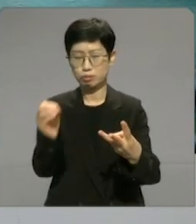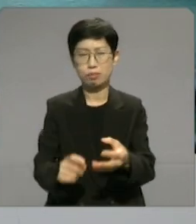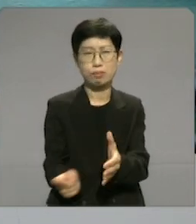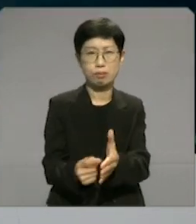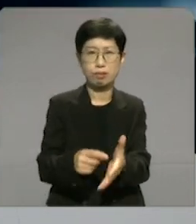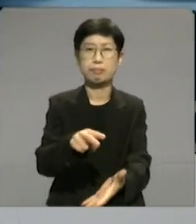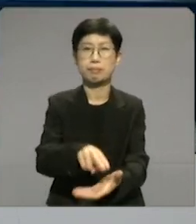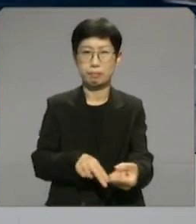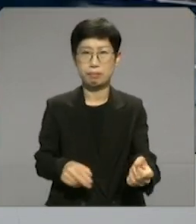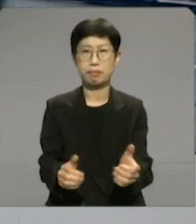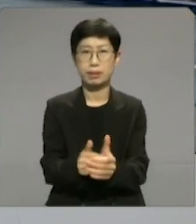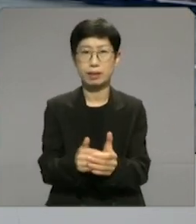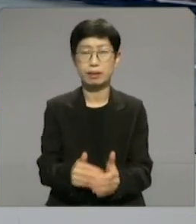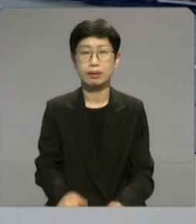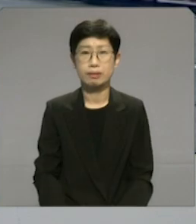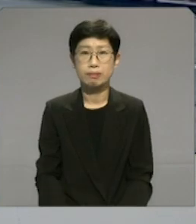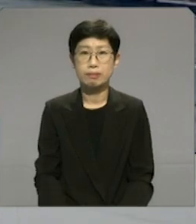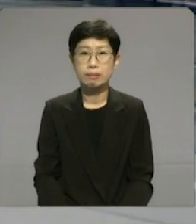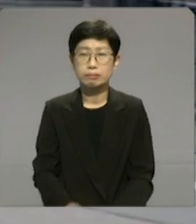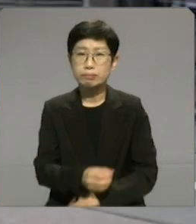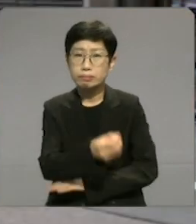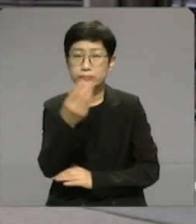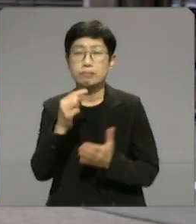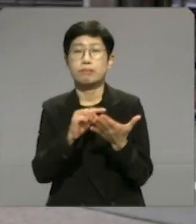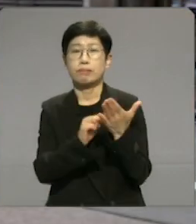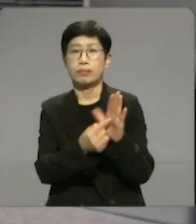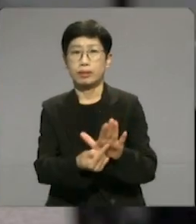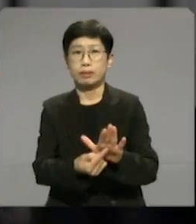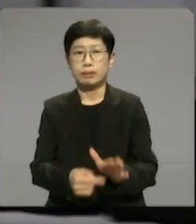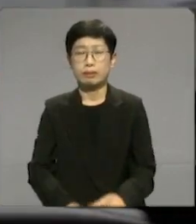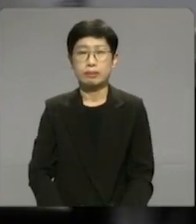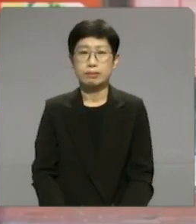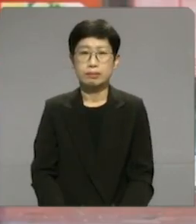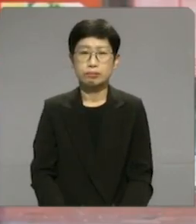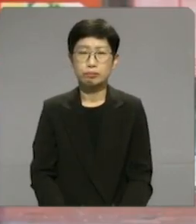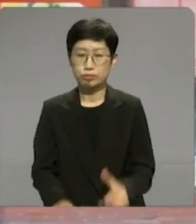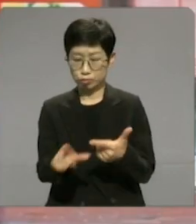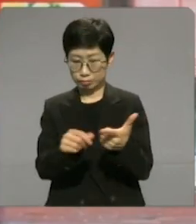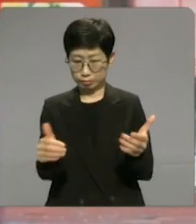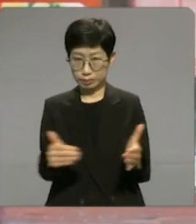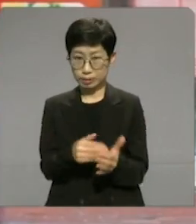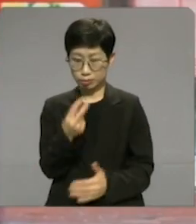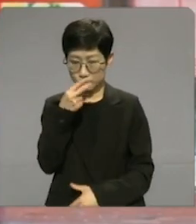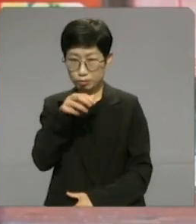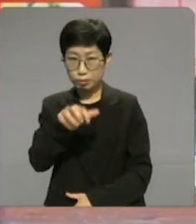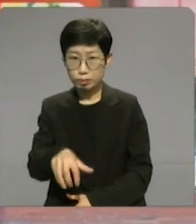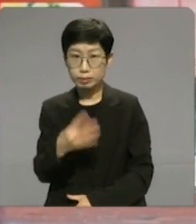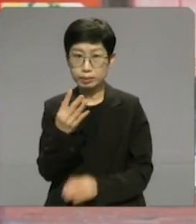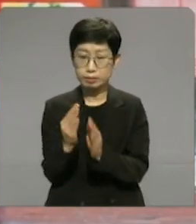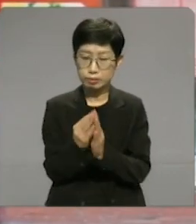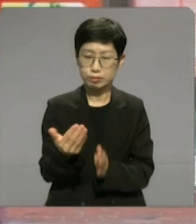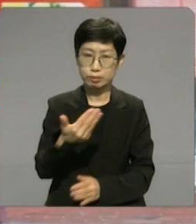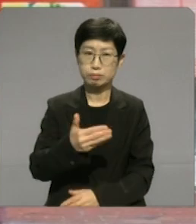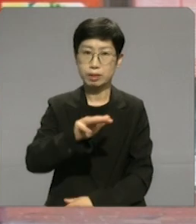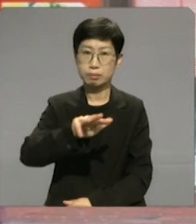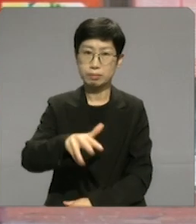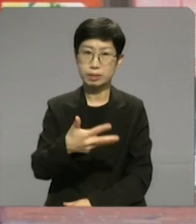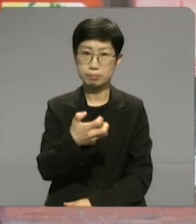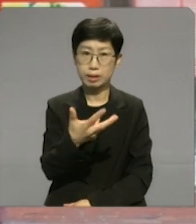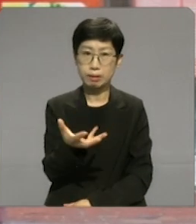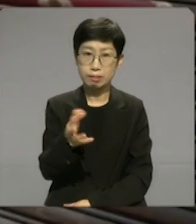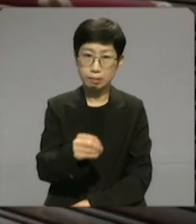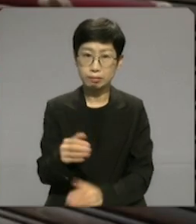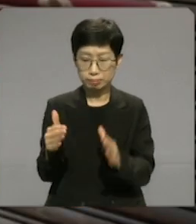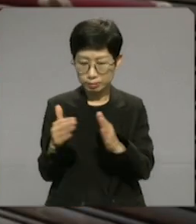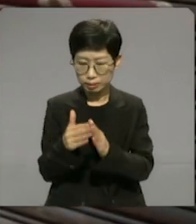결과가 나왔습니다. 홍콩 사우스 차이나 모닝포스트는 상반기 홍콩에서 4조 988억 원 규모의